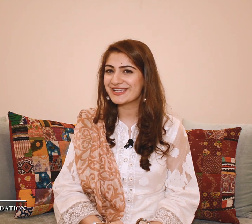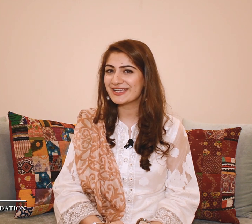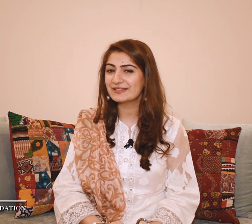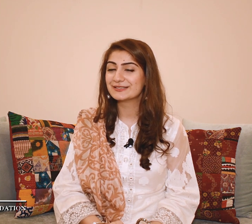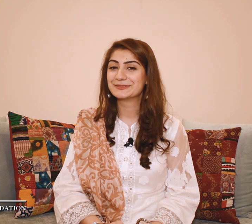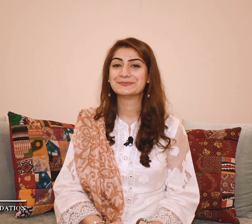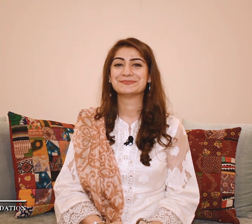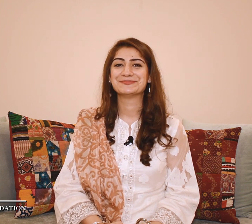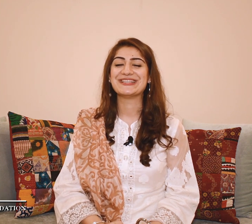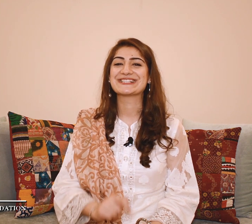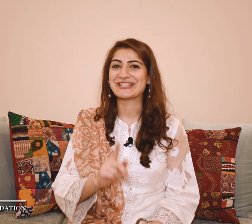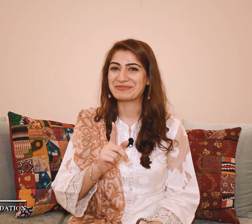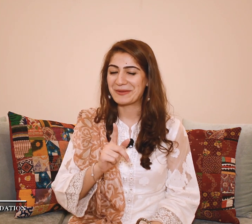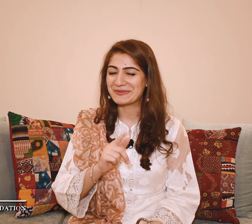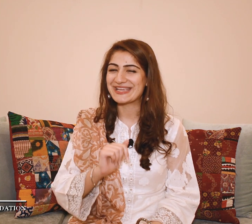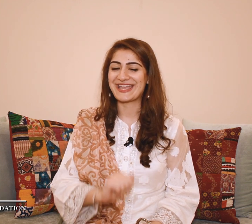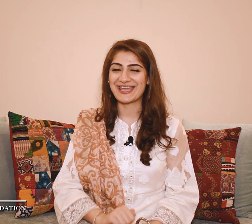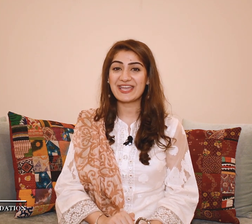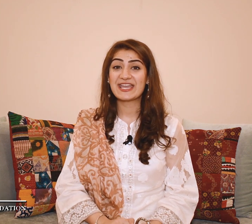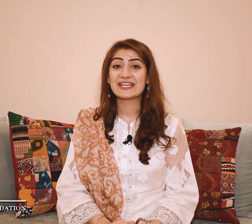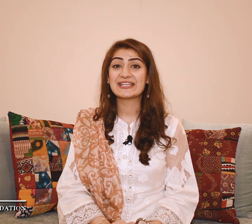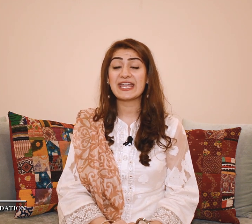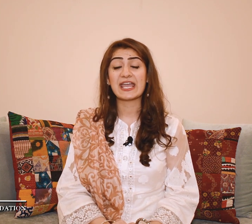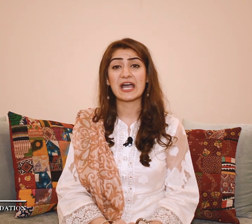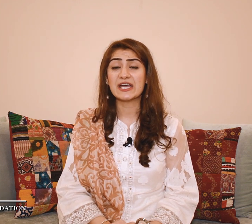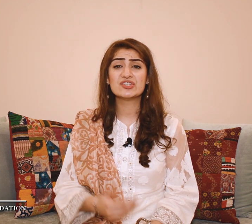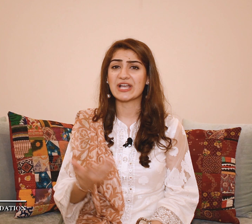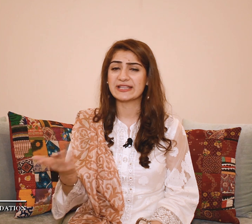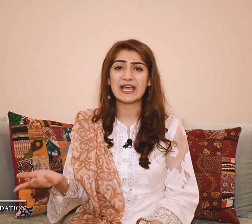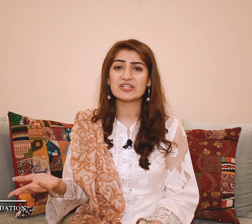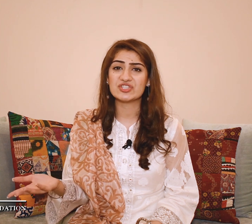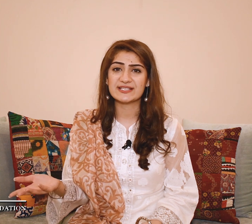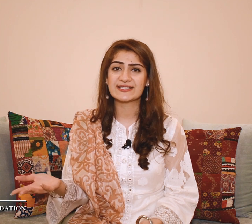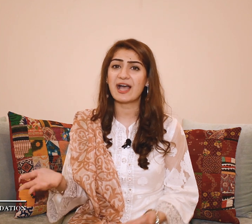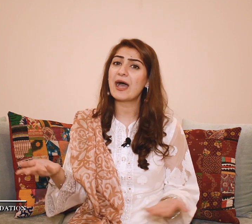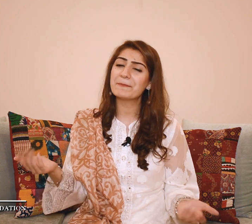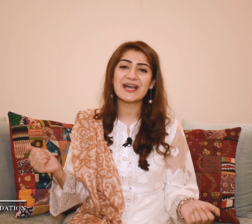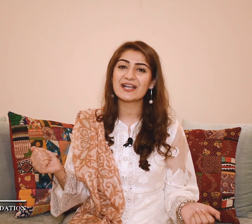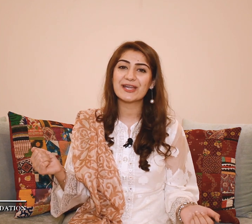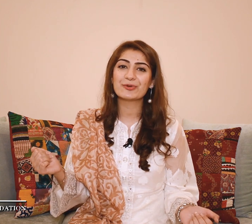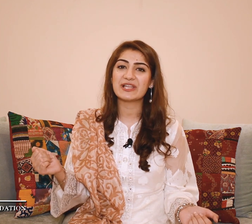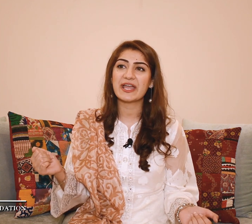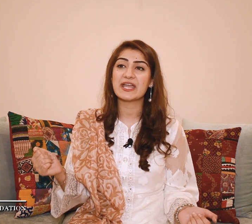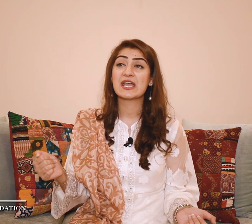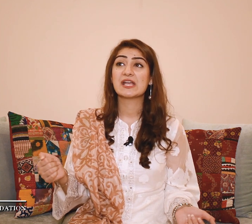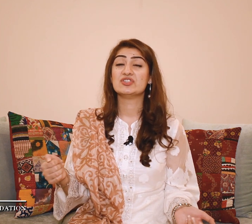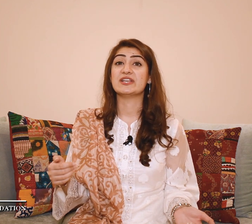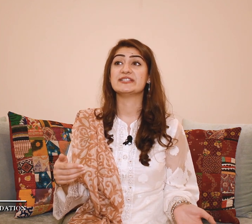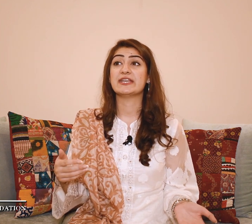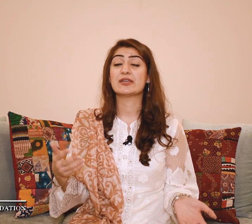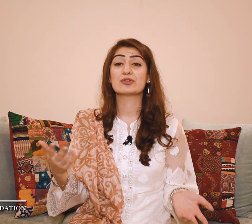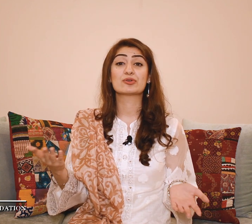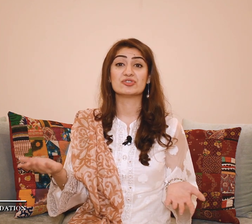में रहते इसका जवाब ढूंढ कि हर जानदार चीज का अपना घर होता है